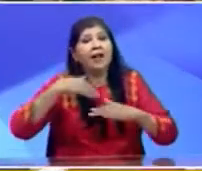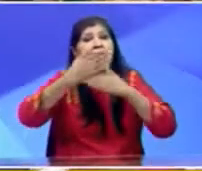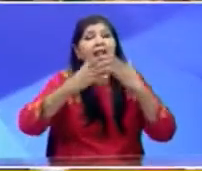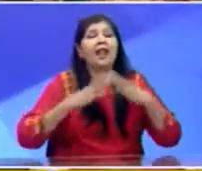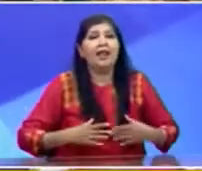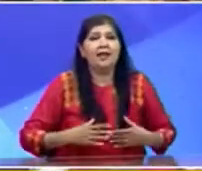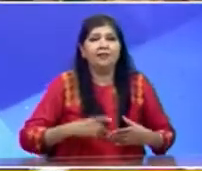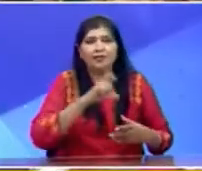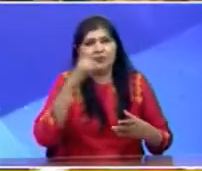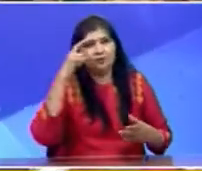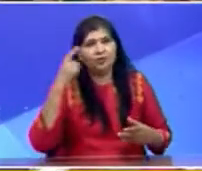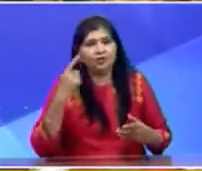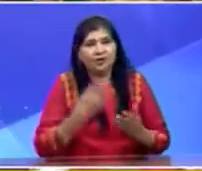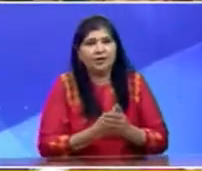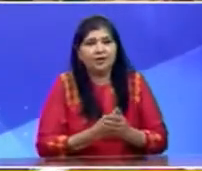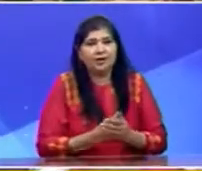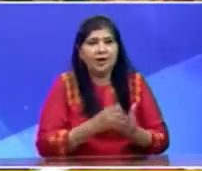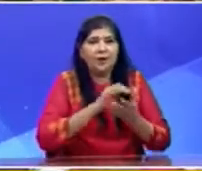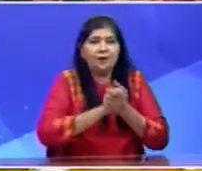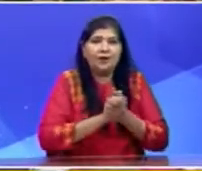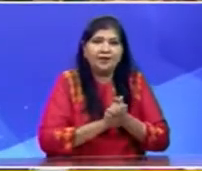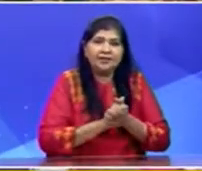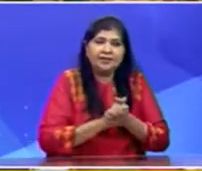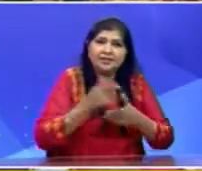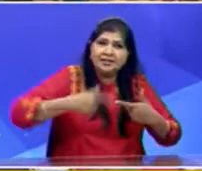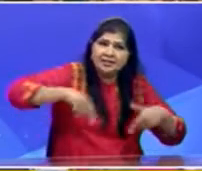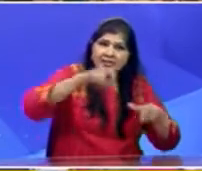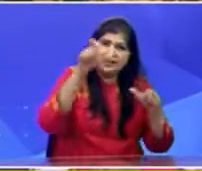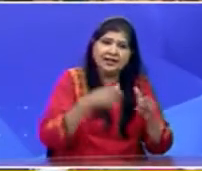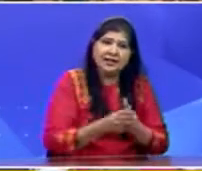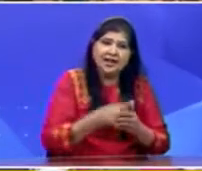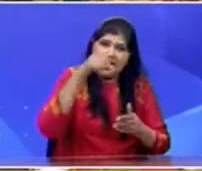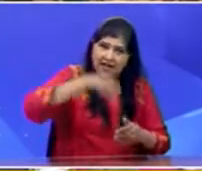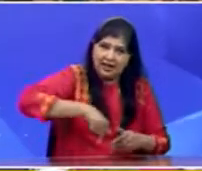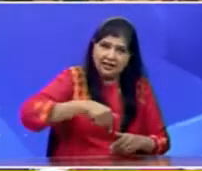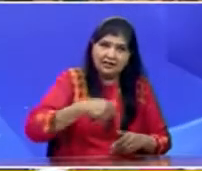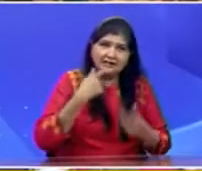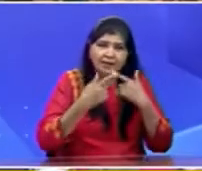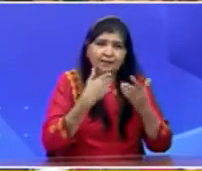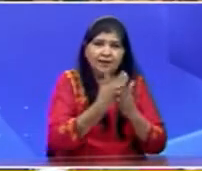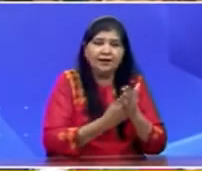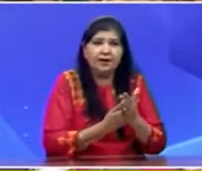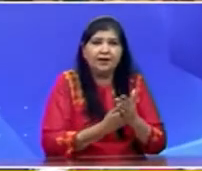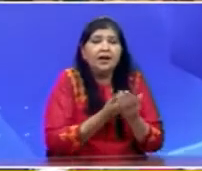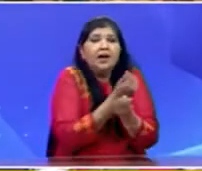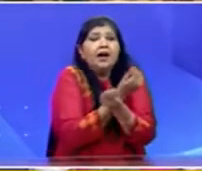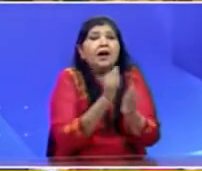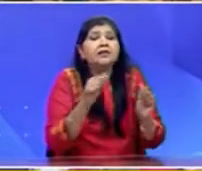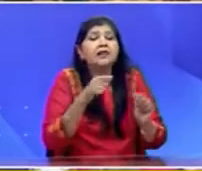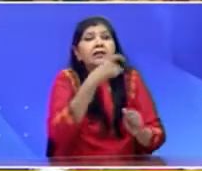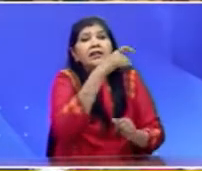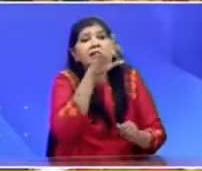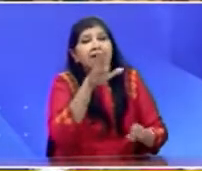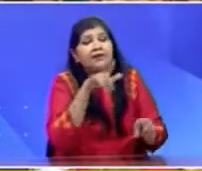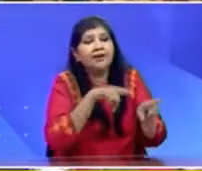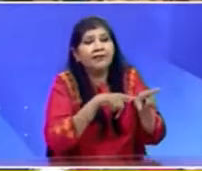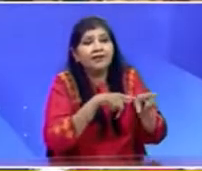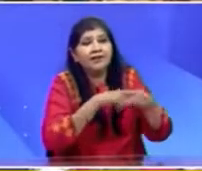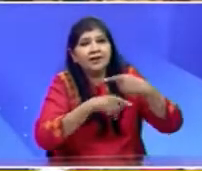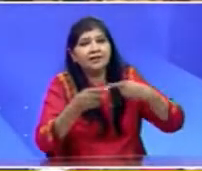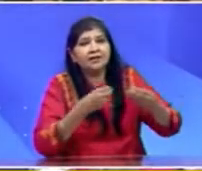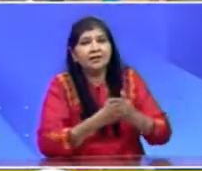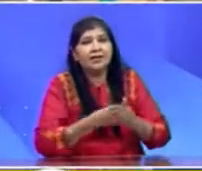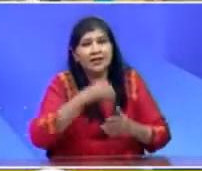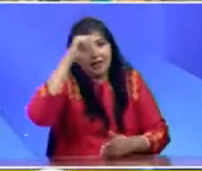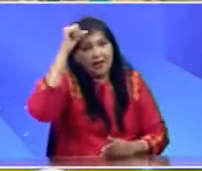हूं। मेरे प्यारे देशवासियों, आज हमने आजादी के 75 साल पर